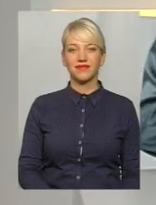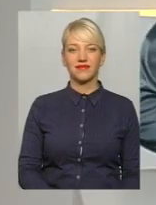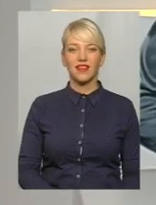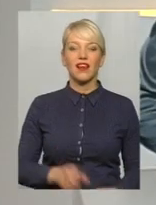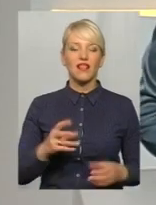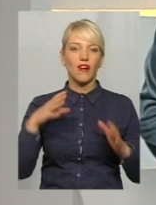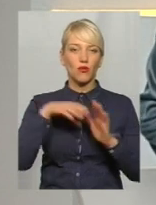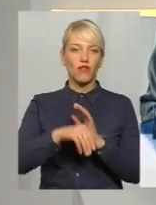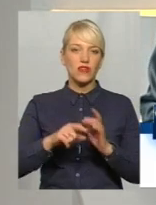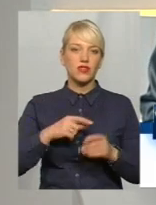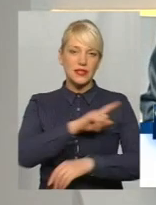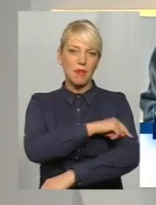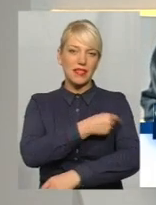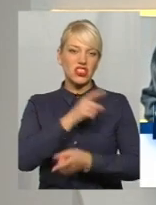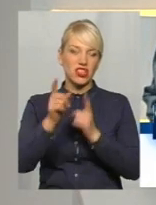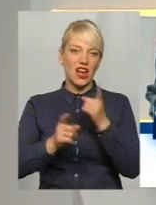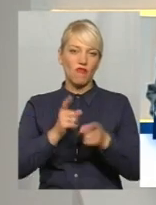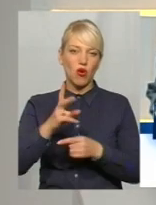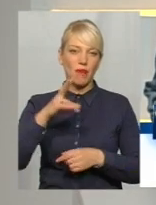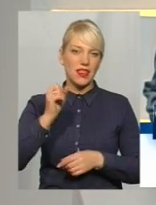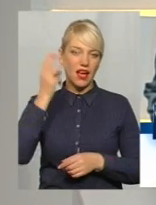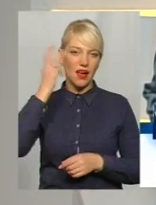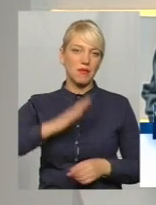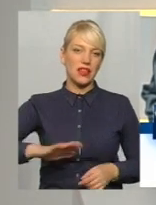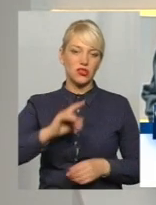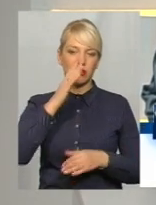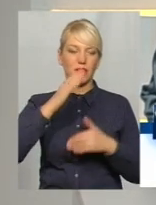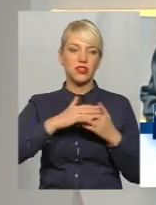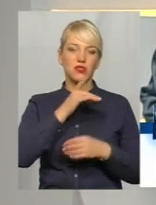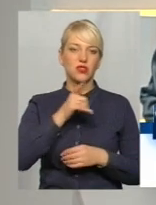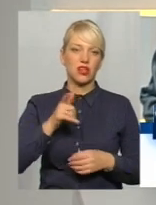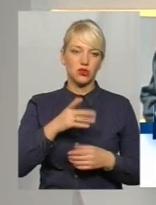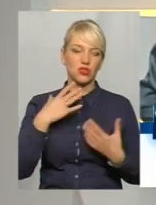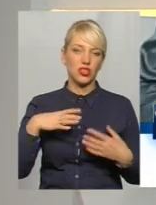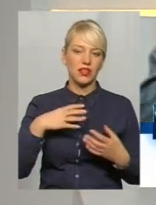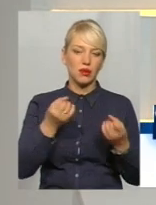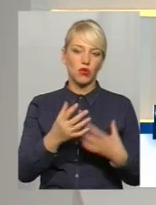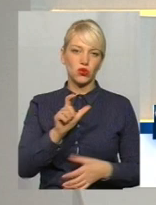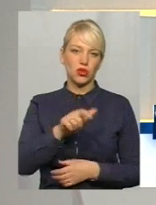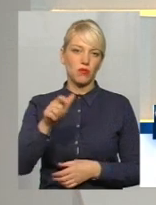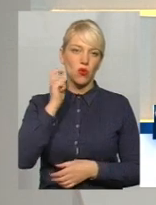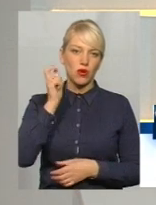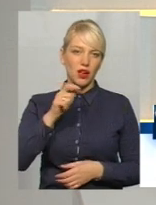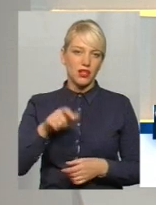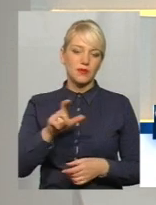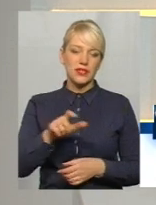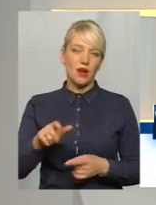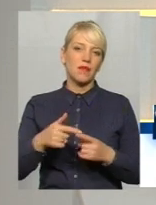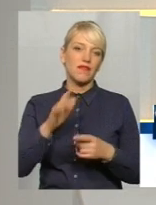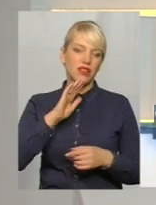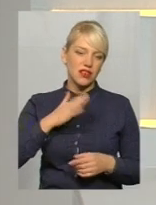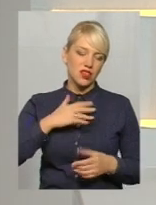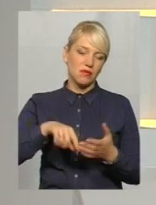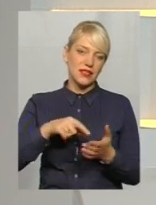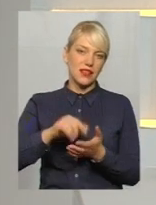як проваджується медична реформа на Хмельниччині, що найближчим часом чекати простим українцям у містах та селах нашого краю,